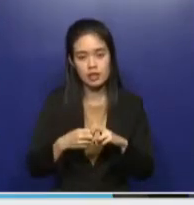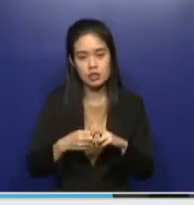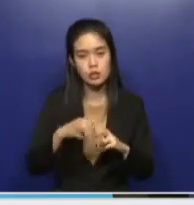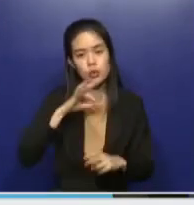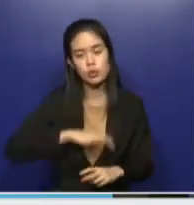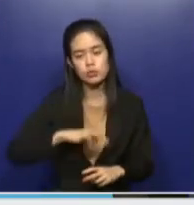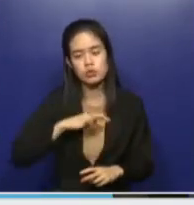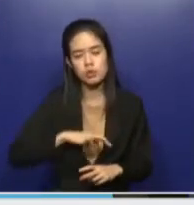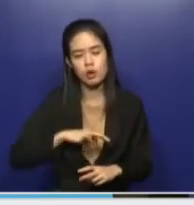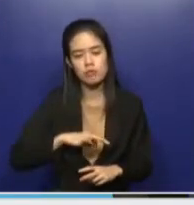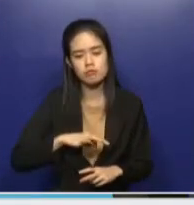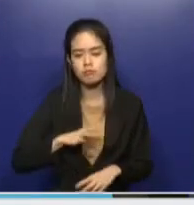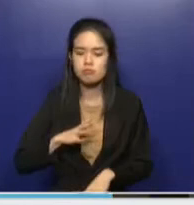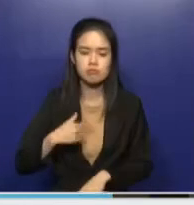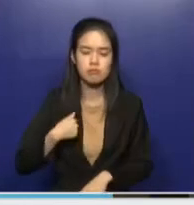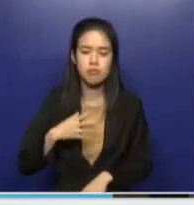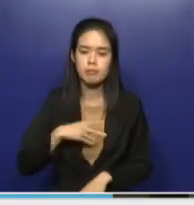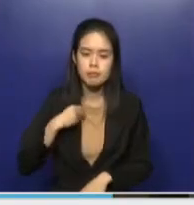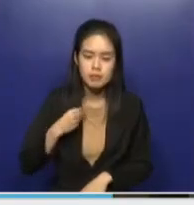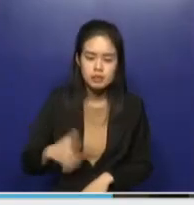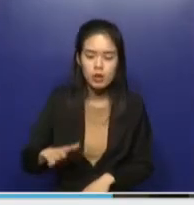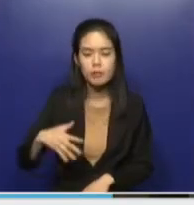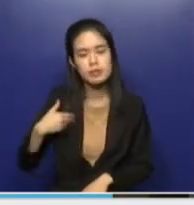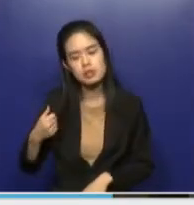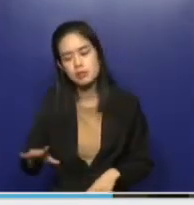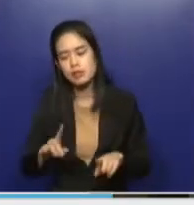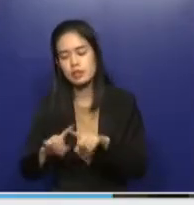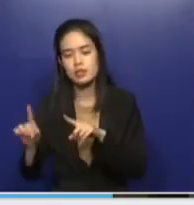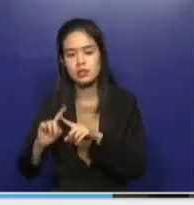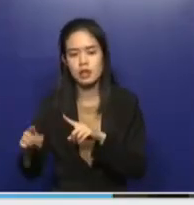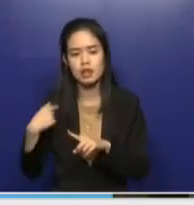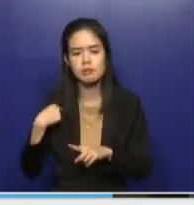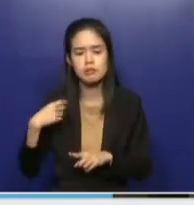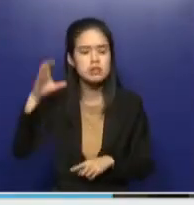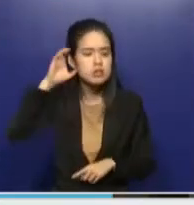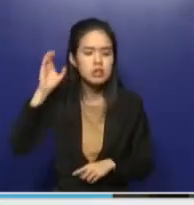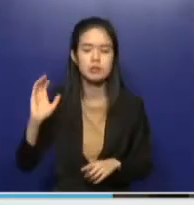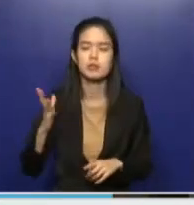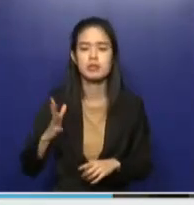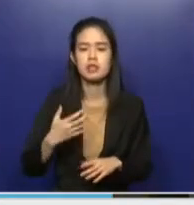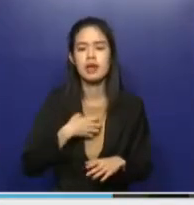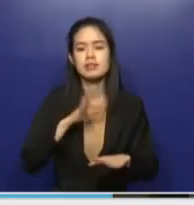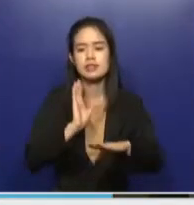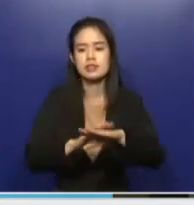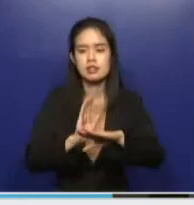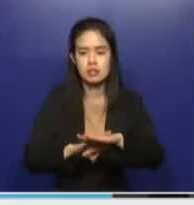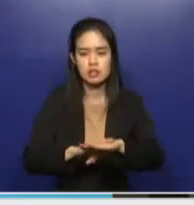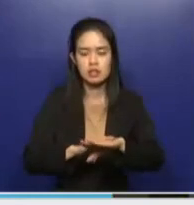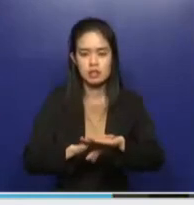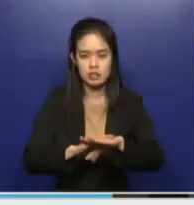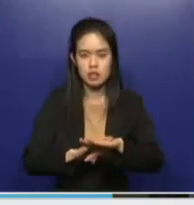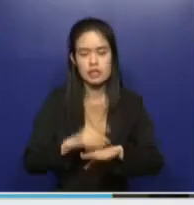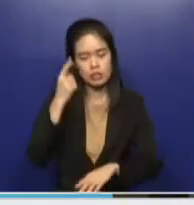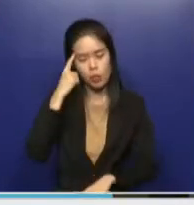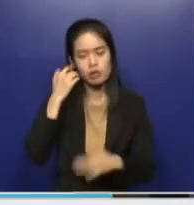ต่อกันเรากำลังมีปัญหาเรื่องความเชื่อมั่นต่อกันเสียงเตือนนี้เป็นเสียงเตือนที่ชัดเจ